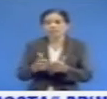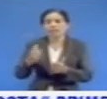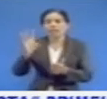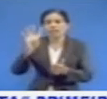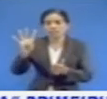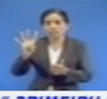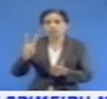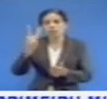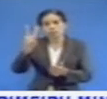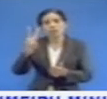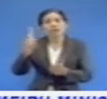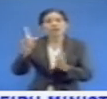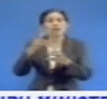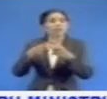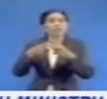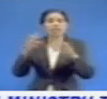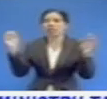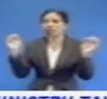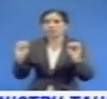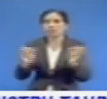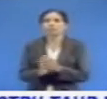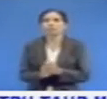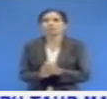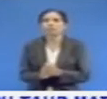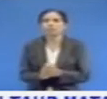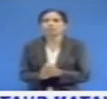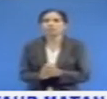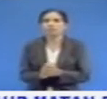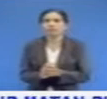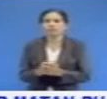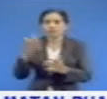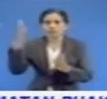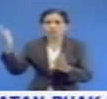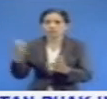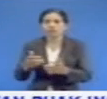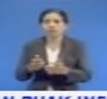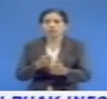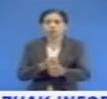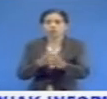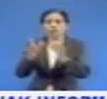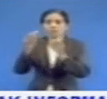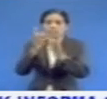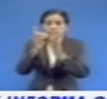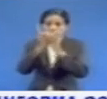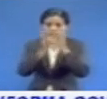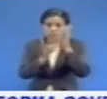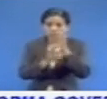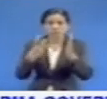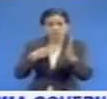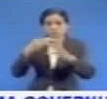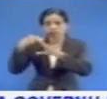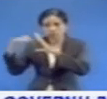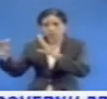hua slarang. Total beneficiari ne iha 693 tuhi darus nebe ami sumede ba. Rua seluk ne